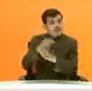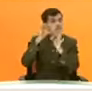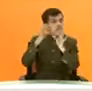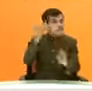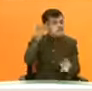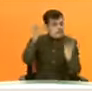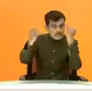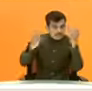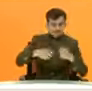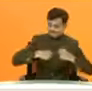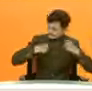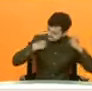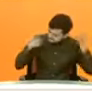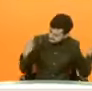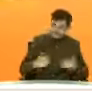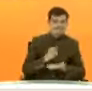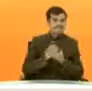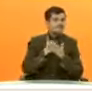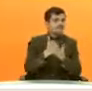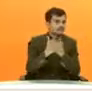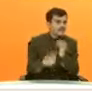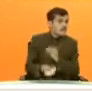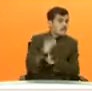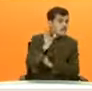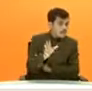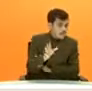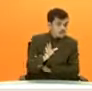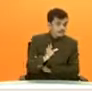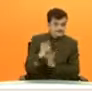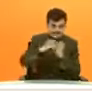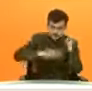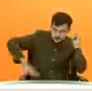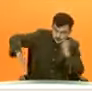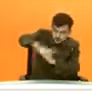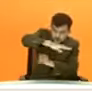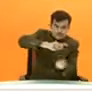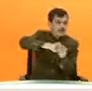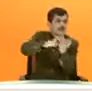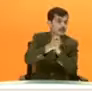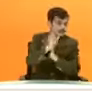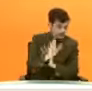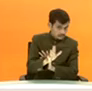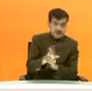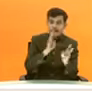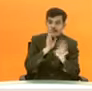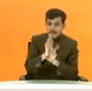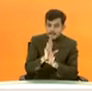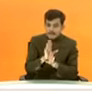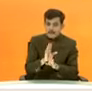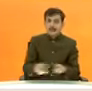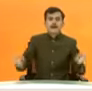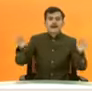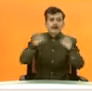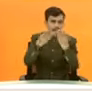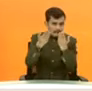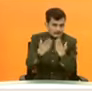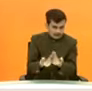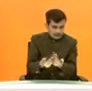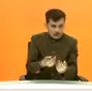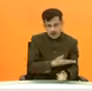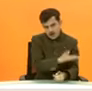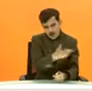जो अपने समर्पण और सेवा भावना से समाज में बदलाव ला रहे हैं। हमेशा की तरह